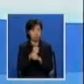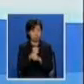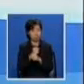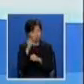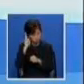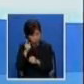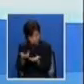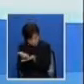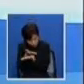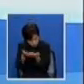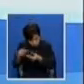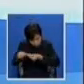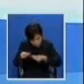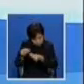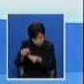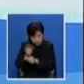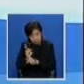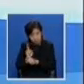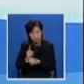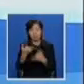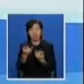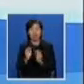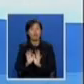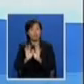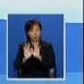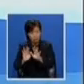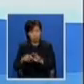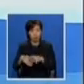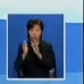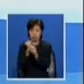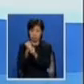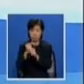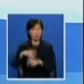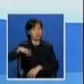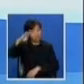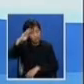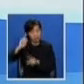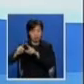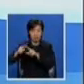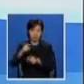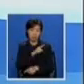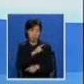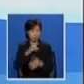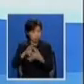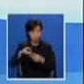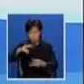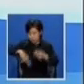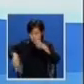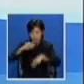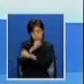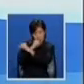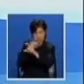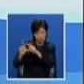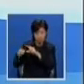ารือกันนะครับซึ่งผมก็จะได้มอบหมายทางเจ้าหน้าที่ที่เกี่ยวข้องที่ดูแลด้านความมั่นคงที่จะประสานกับองค์กรวิชาชีพเหล่านี้ในการที่